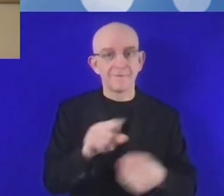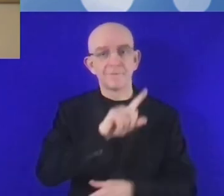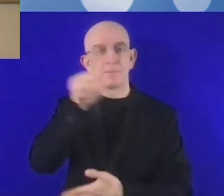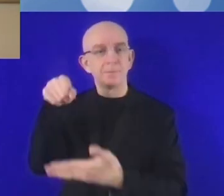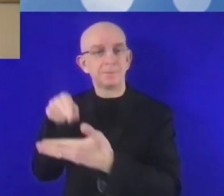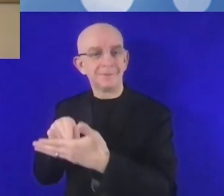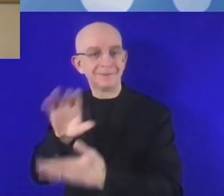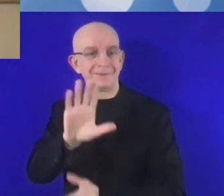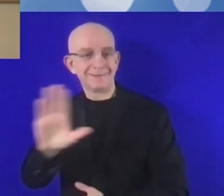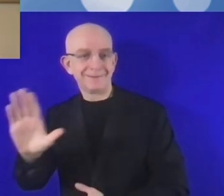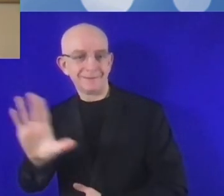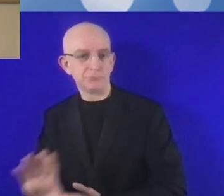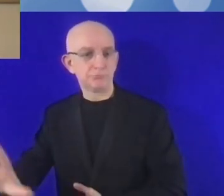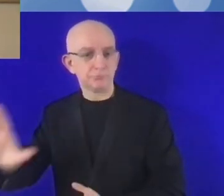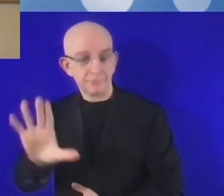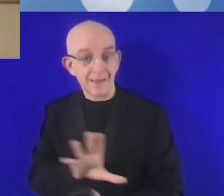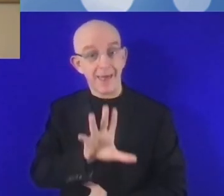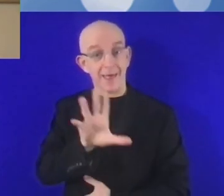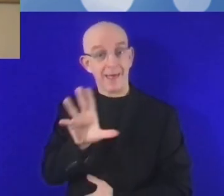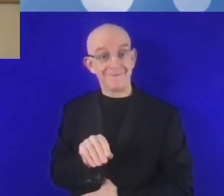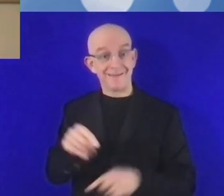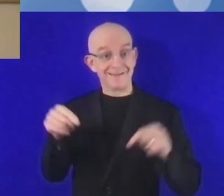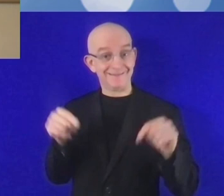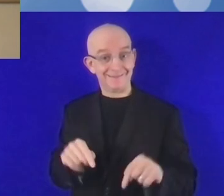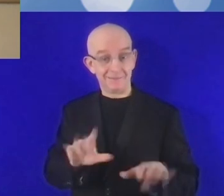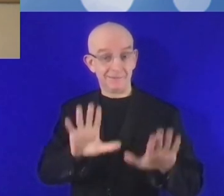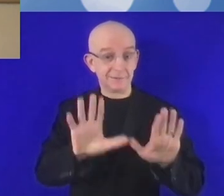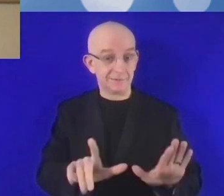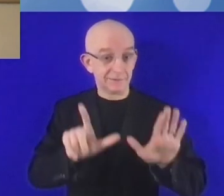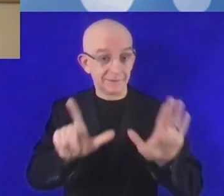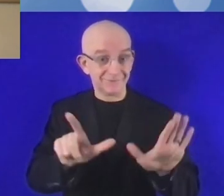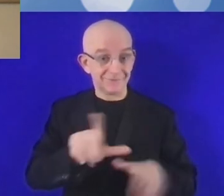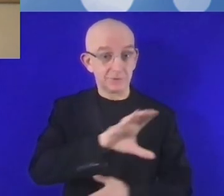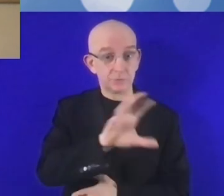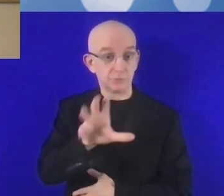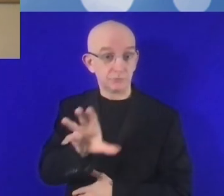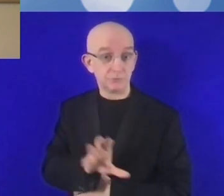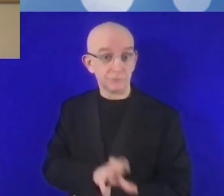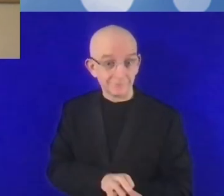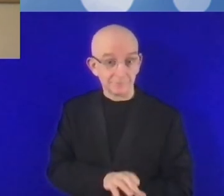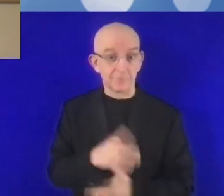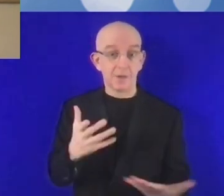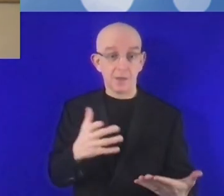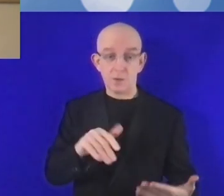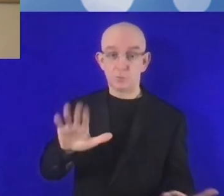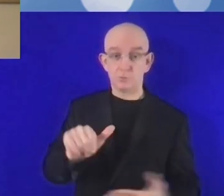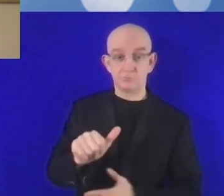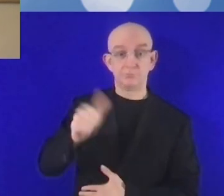в 17 или 18 странах. Мы сотрудничаем также с рынками Ближнего Востока,